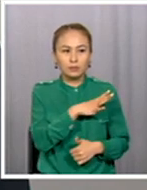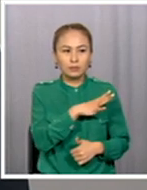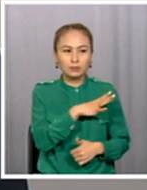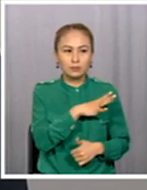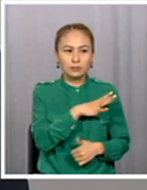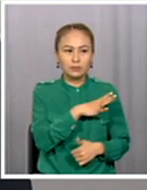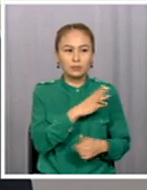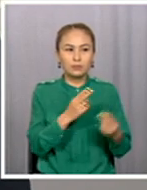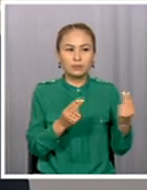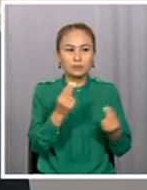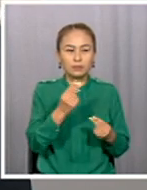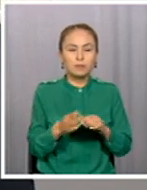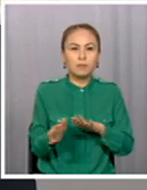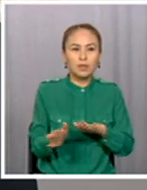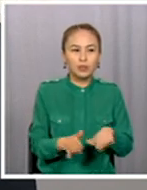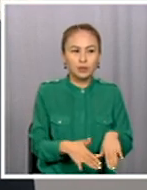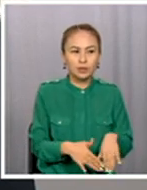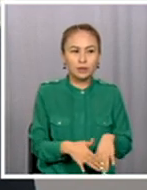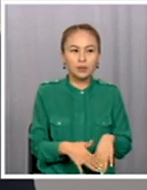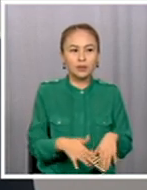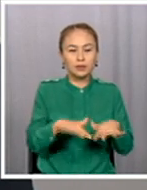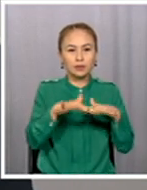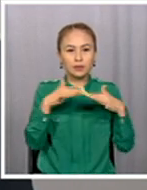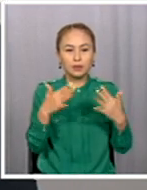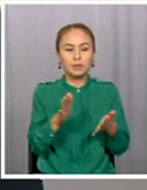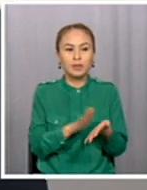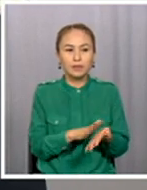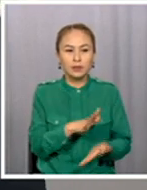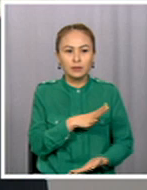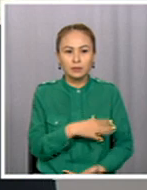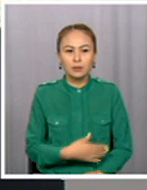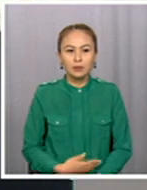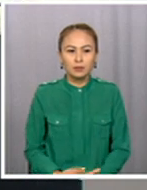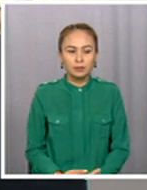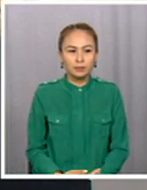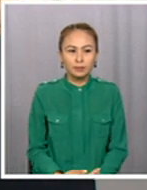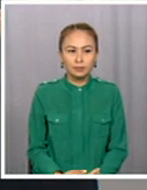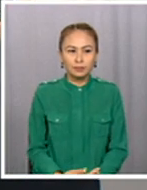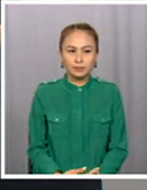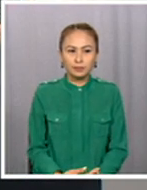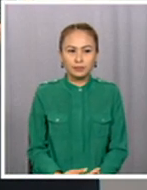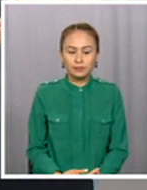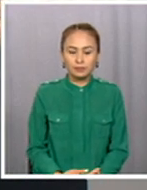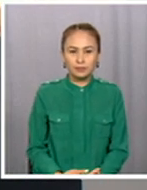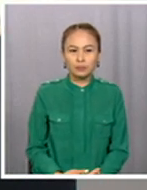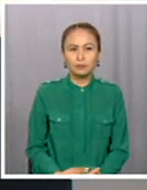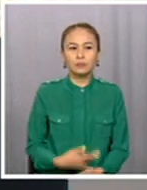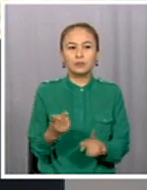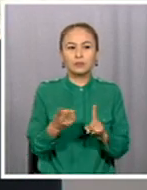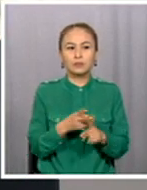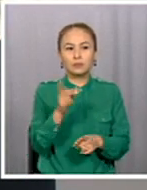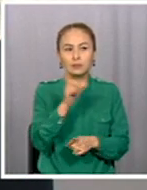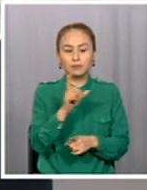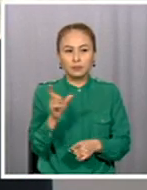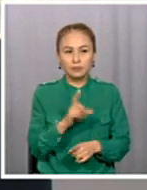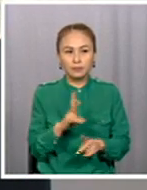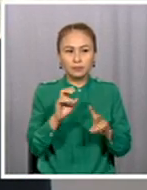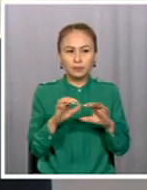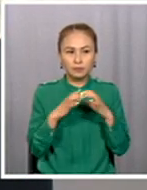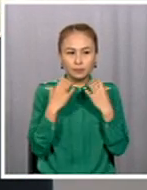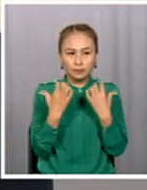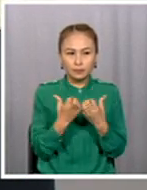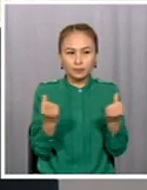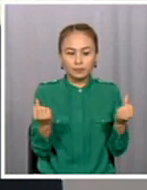проводились. Игры прошли. Зрители приветствовали. Второстепенные члены предложения. На